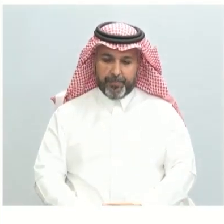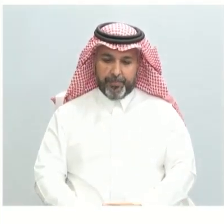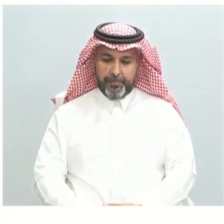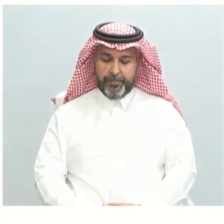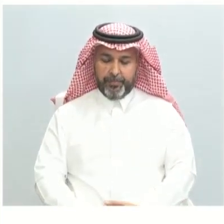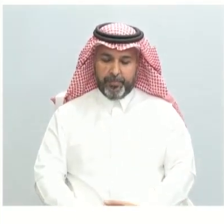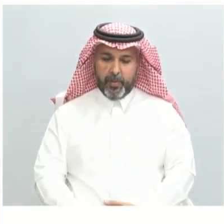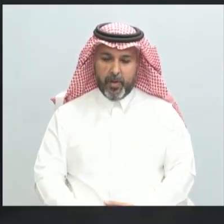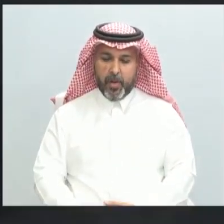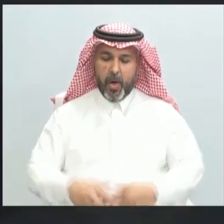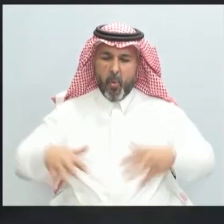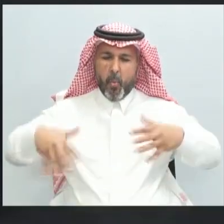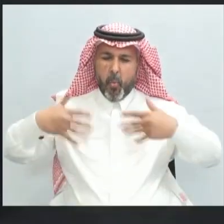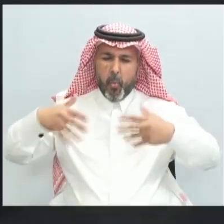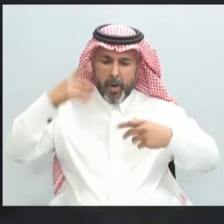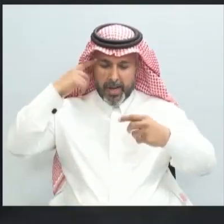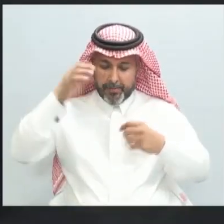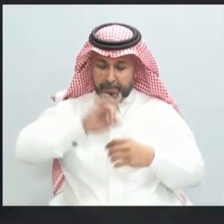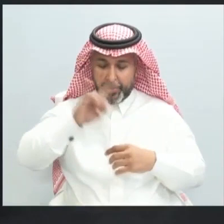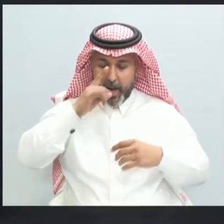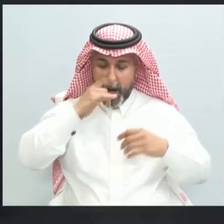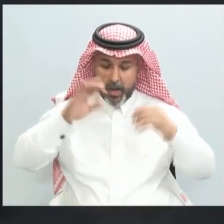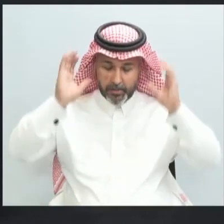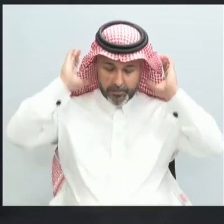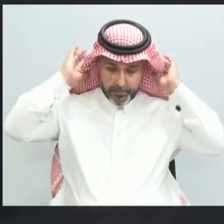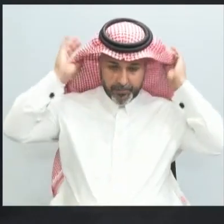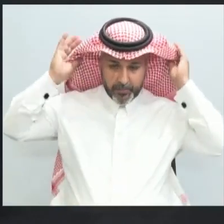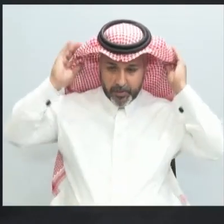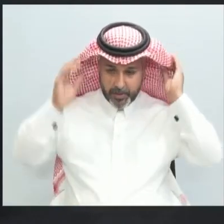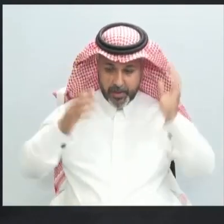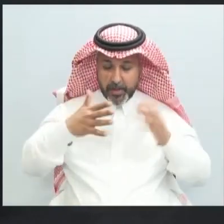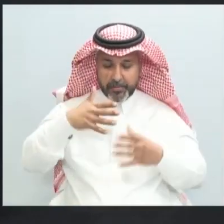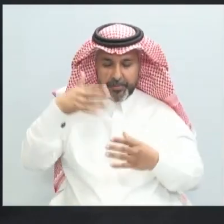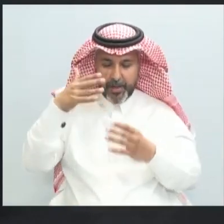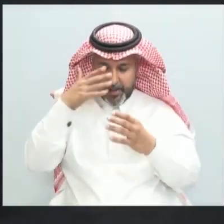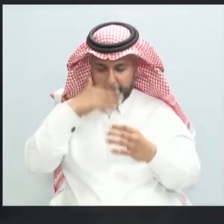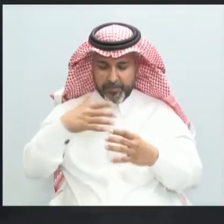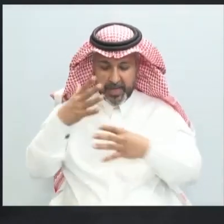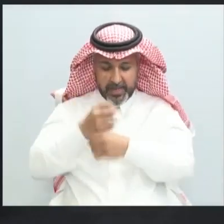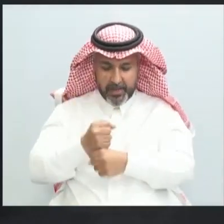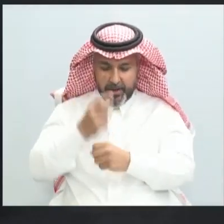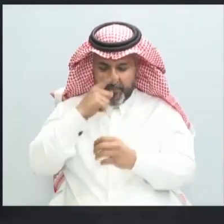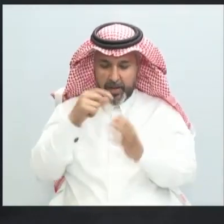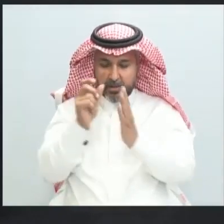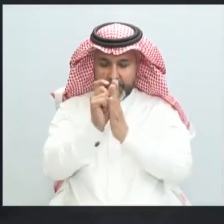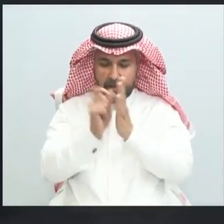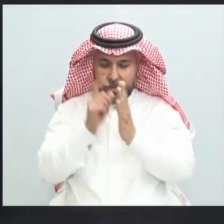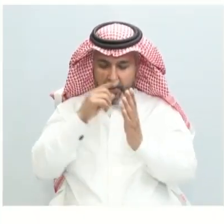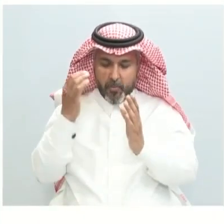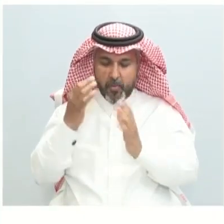هذه النوع الثاني من واجبات المواطن السعودي اداء الواجبات والمسؤوليات الوطنيه